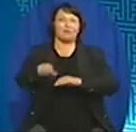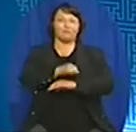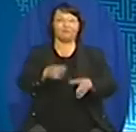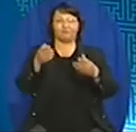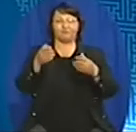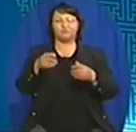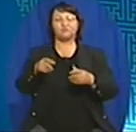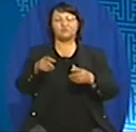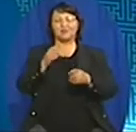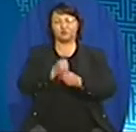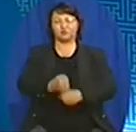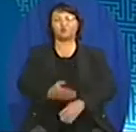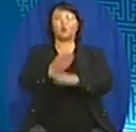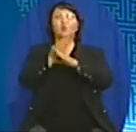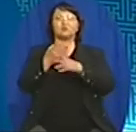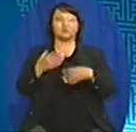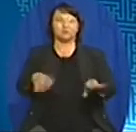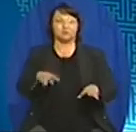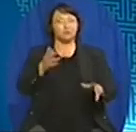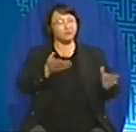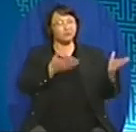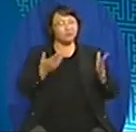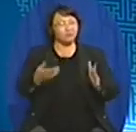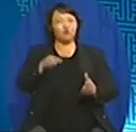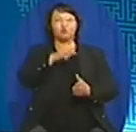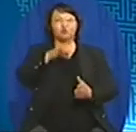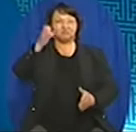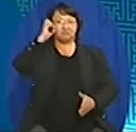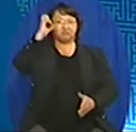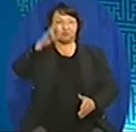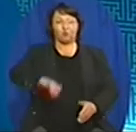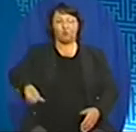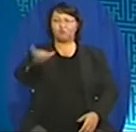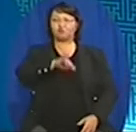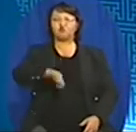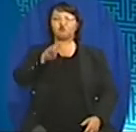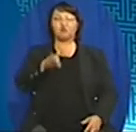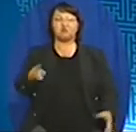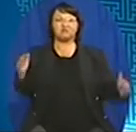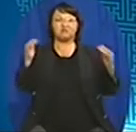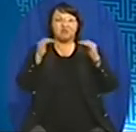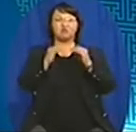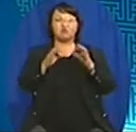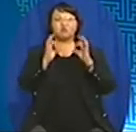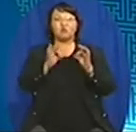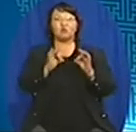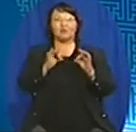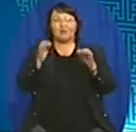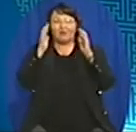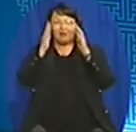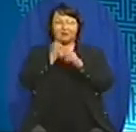Арханга аймгийн иргэд малчид нэр дэвшигч Батэрдник төрийн тэргүүн байж улс төрийн тэнцвэртэй байдлыг хангаж ажиллаж чадна гэдэгт итгэлтэй байгаагаа хэлж